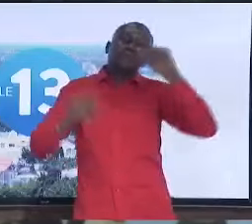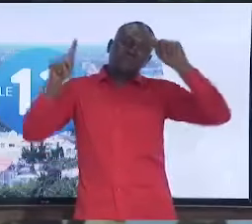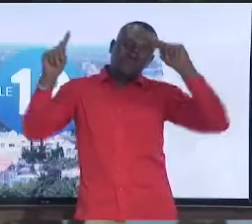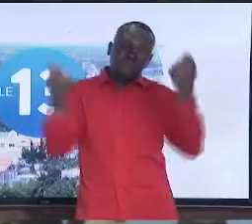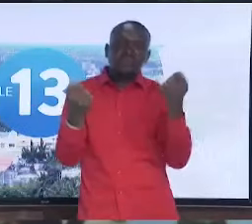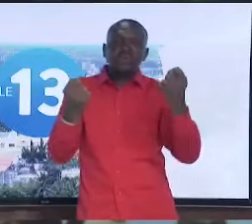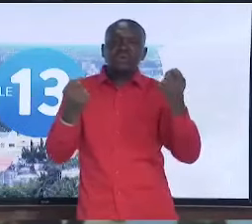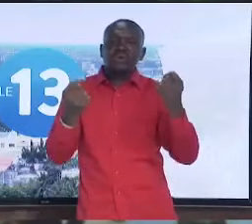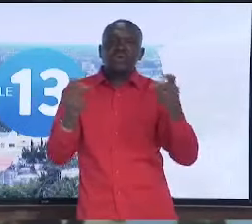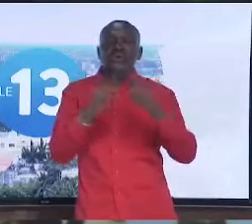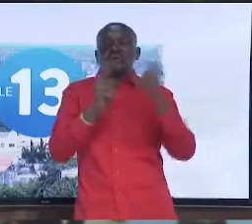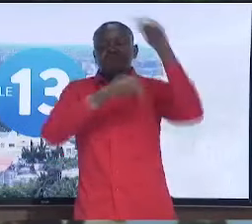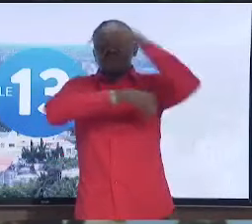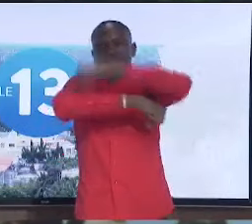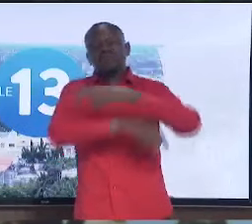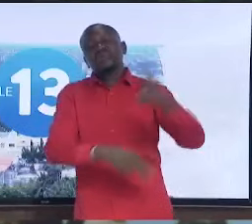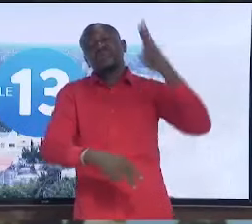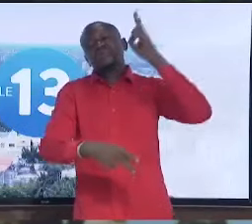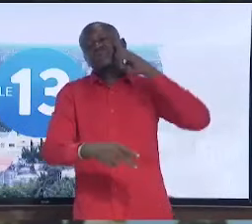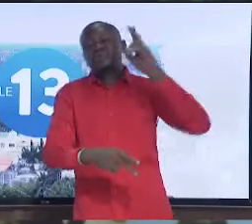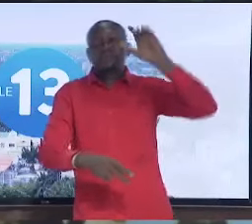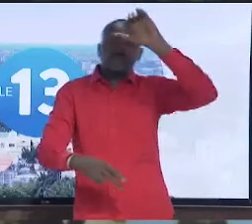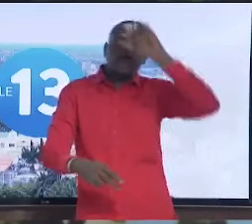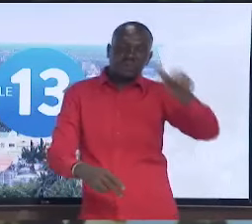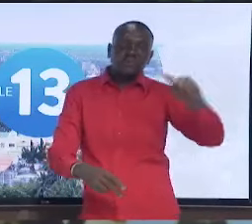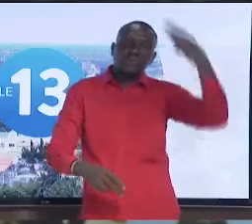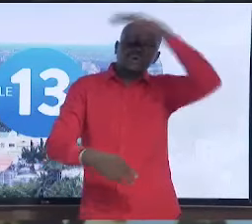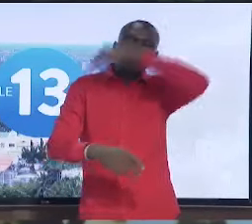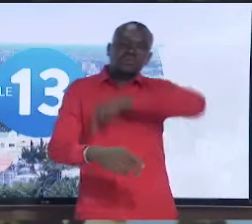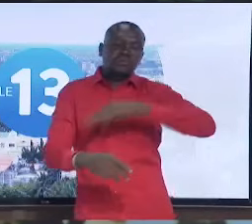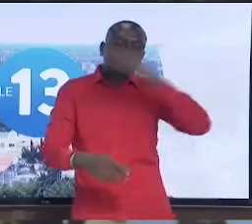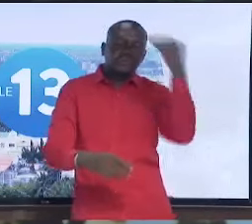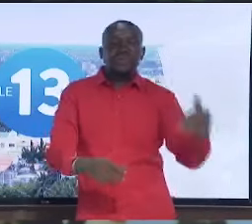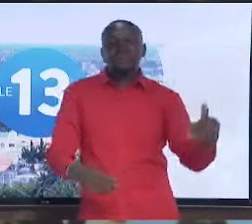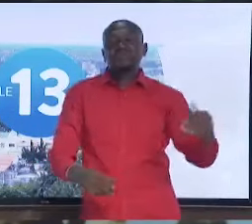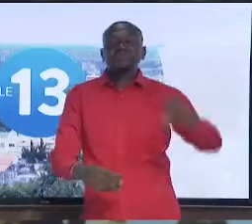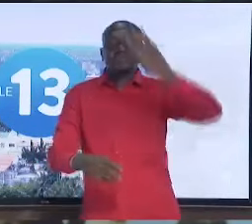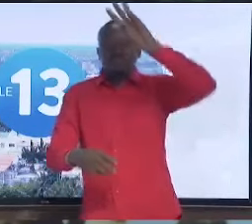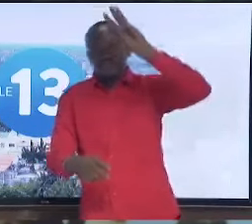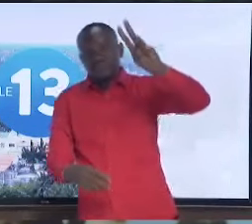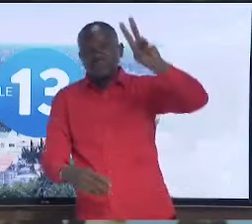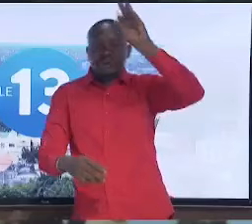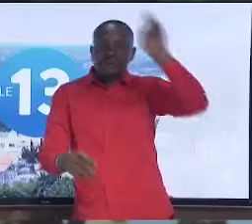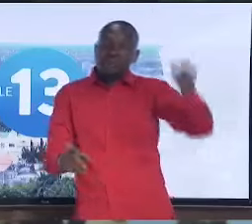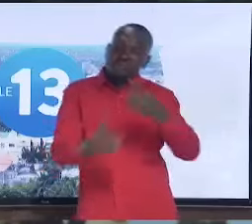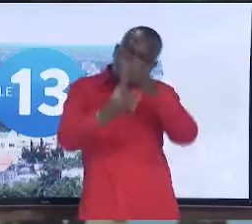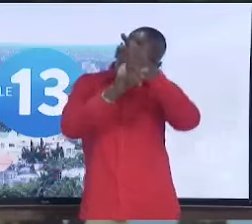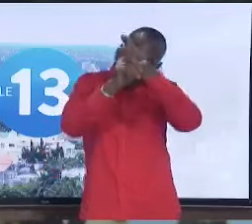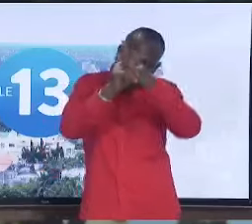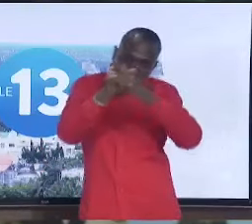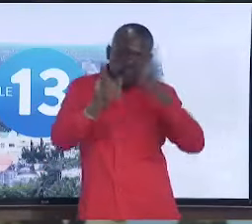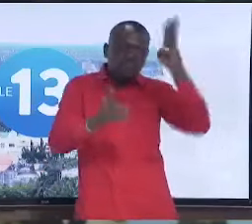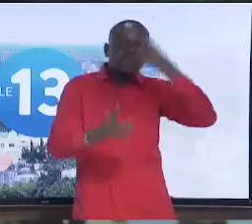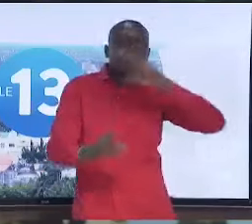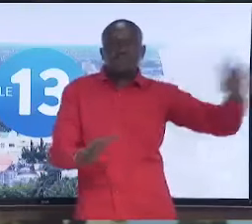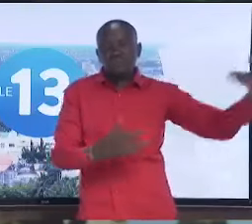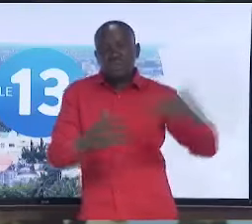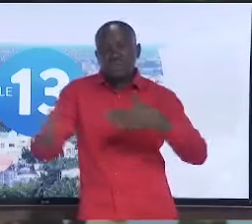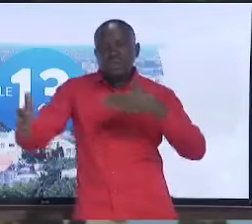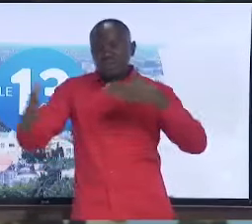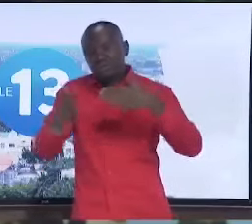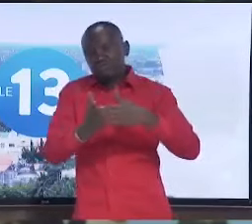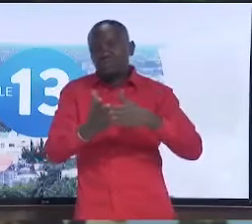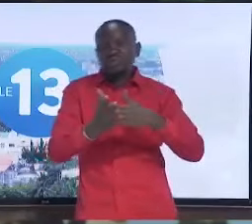Les journées de la vitamine A, l'opération concerne les enfants de 6 à 59 mois au Burkina. Il s'agit de lutter contre les carences